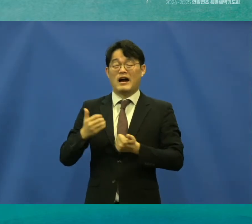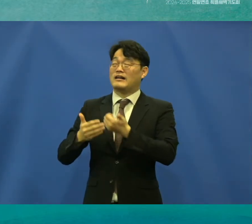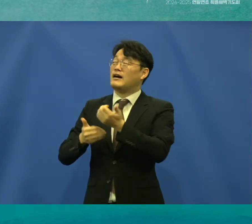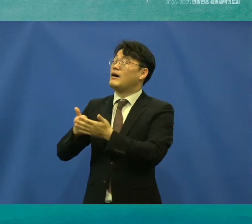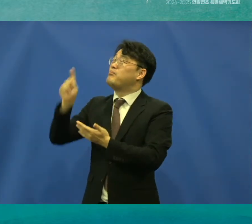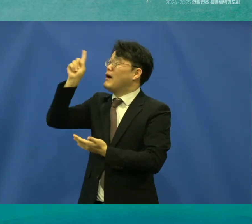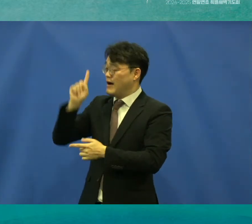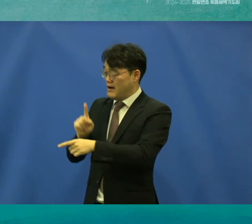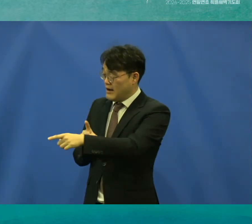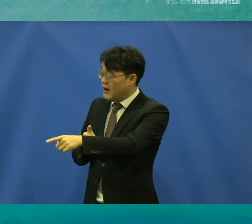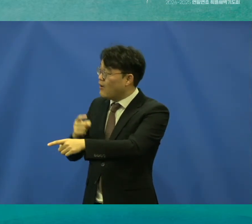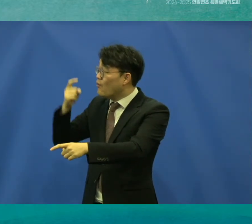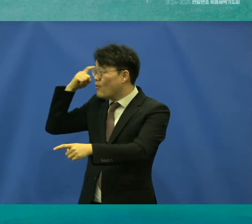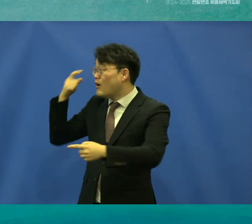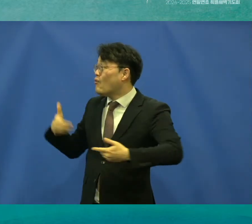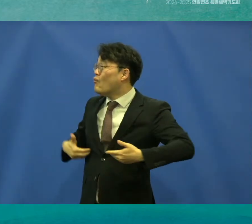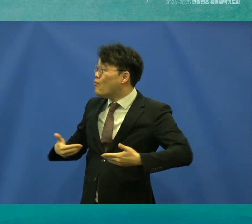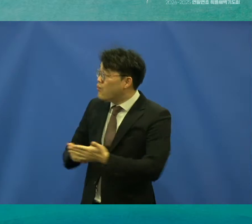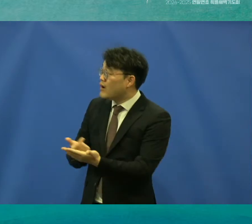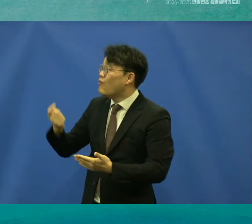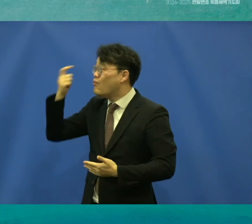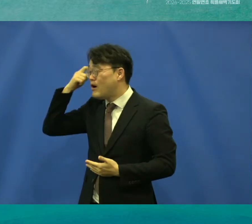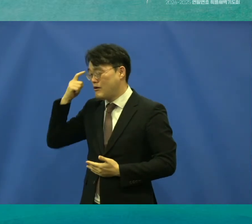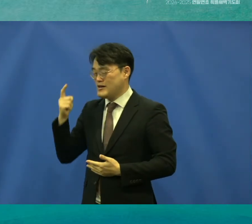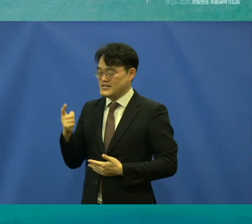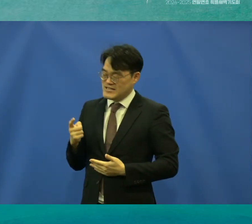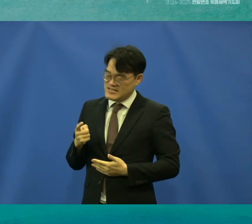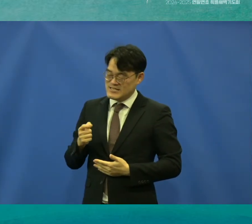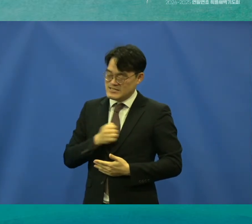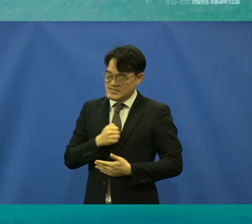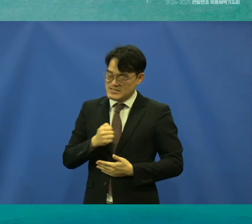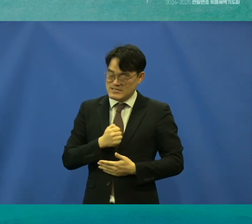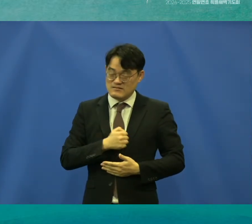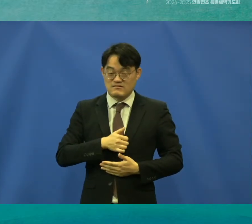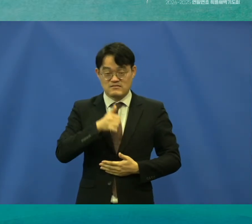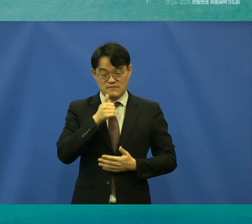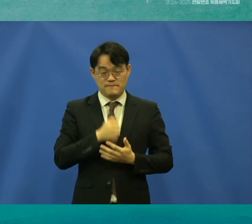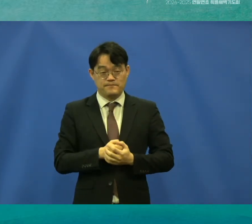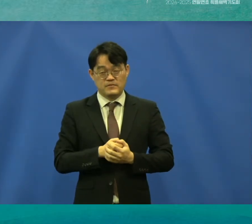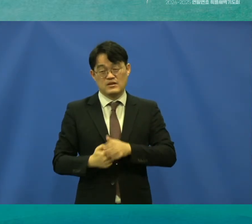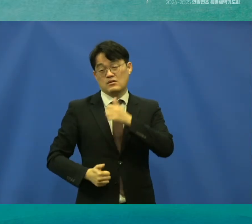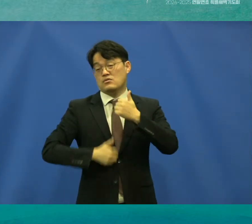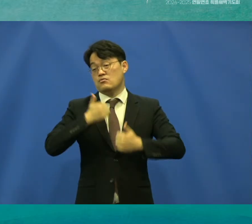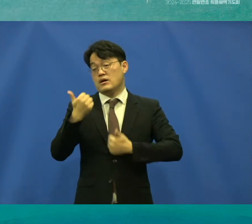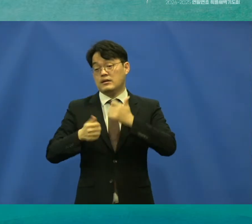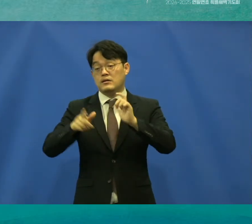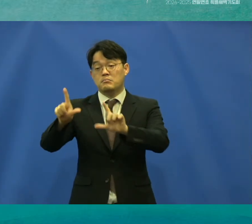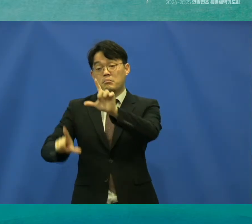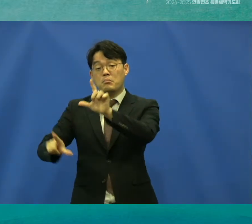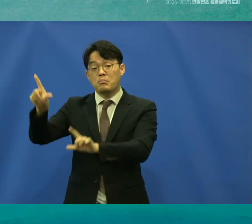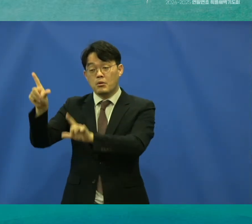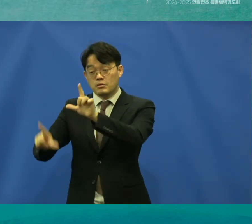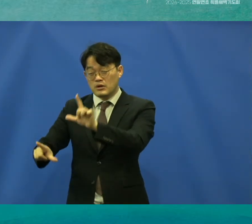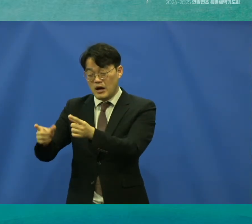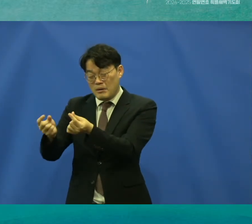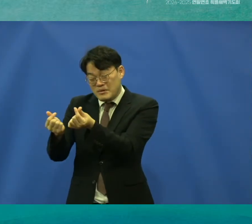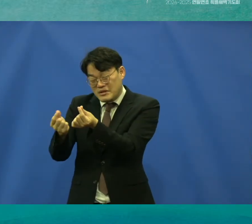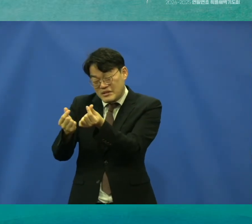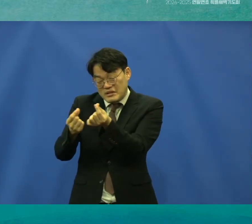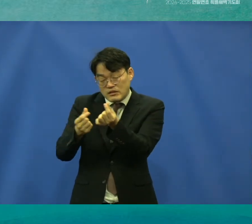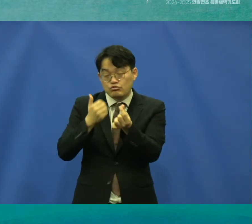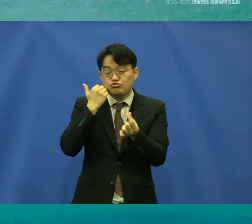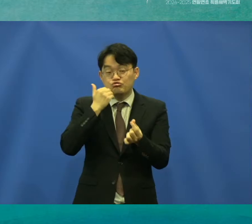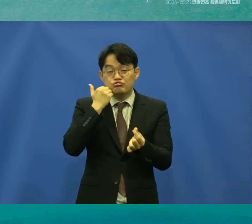이 화는 누가복음 15장 탕자의 비유에서 큰 아들이 돌아온